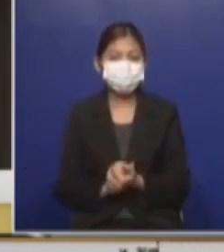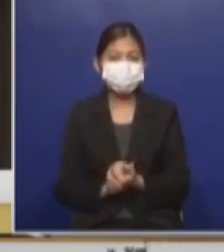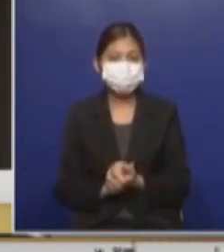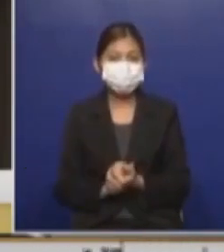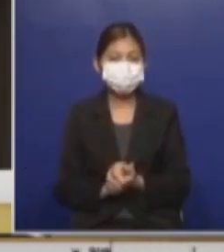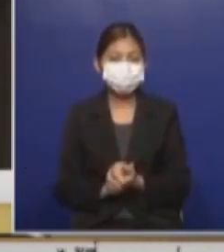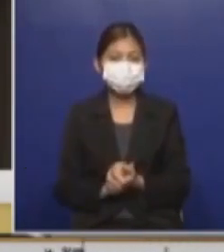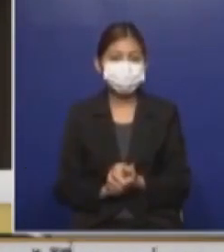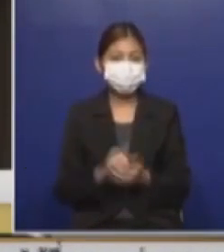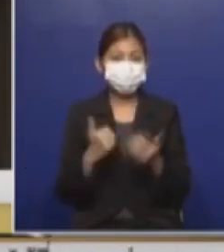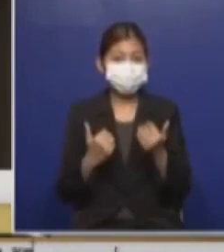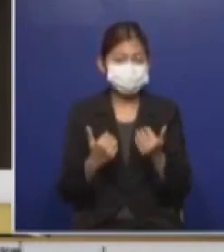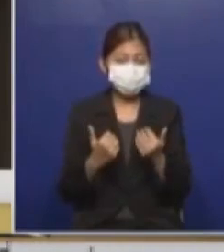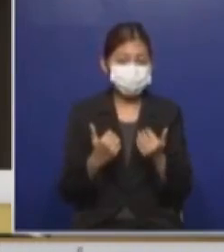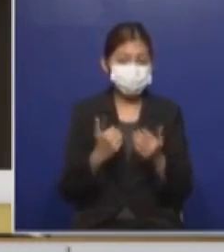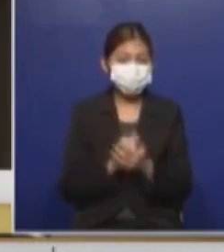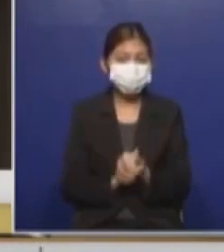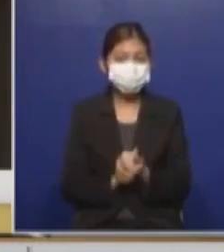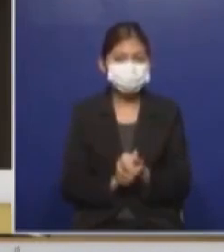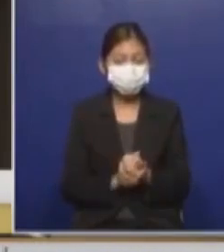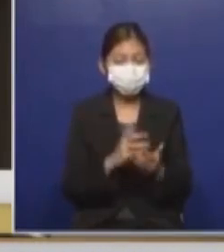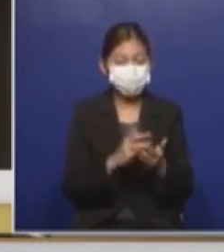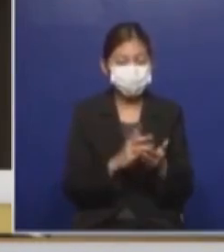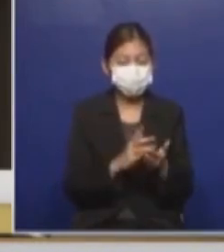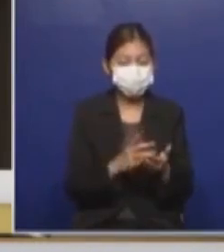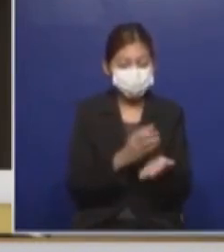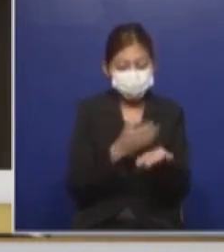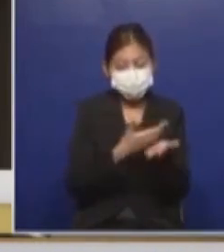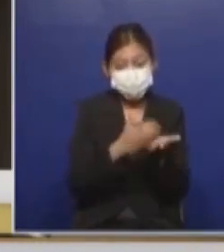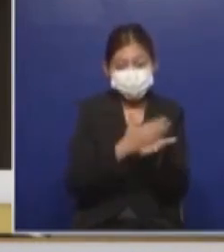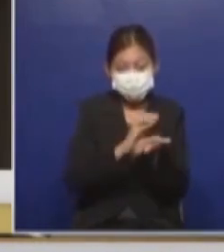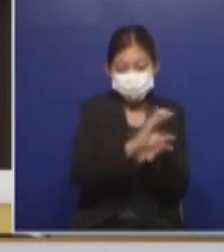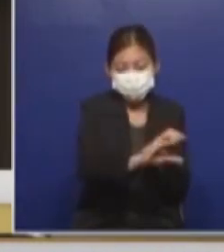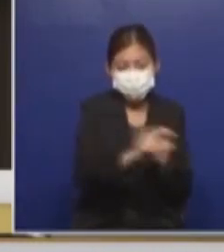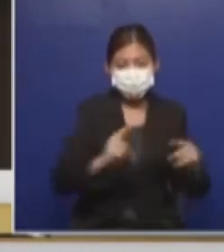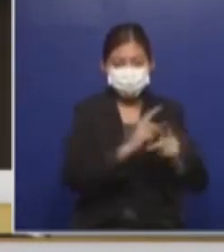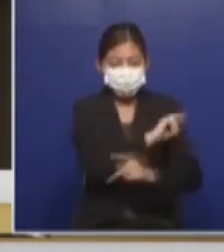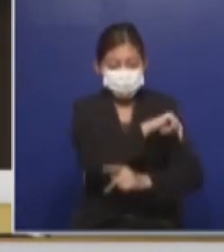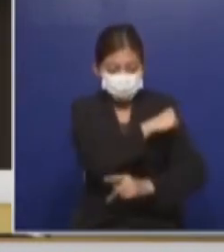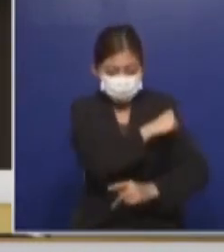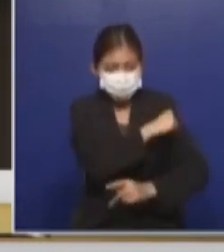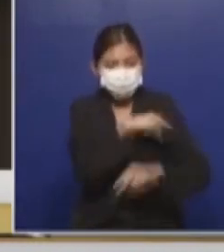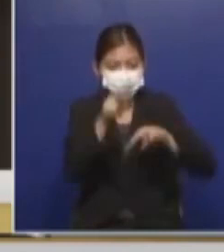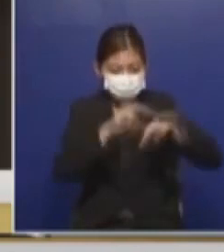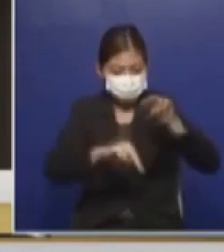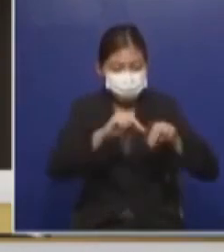ซึ่งมีการกันงบประมาณเอาไว้สำหรับงานด้านสาธารณสุขถึง 45,000 ล้านบาทแต่กลับเบิกจ่าย